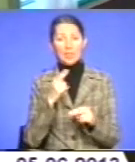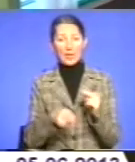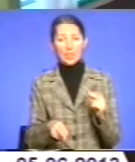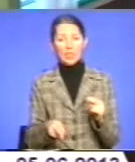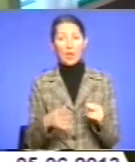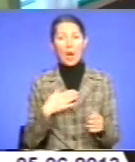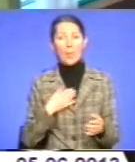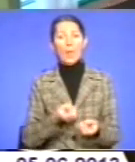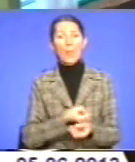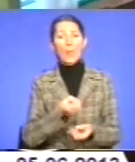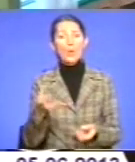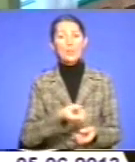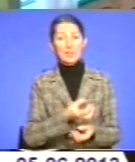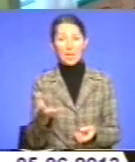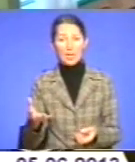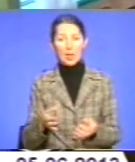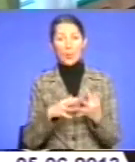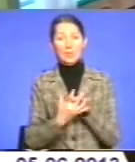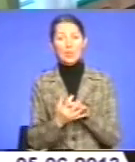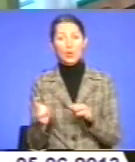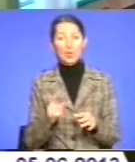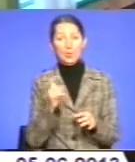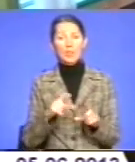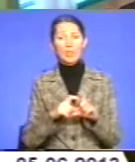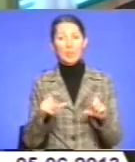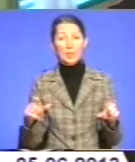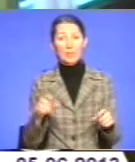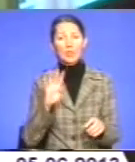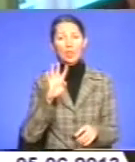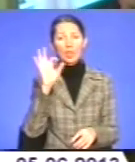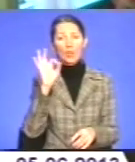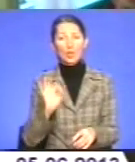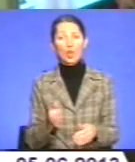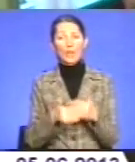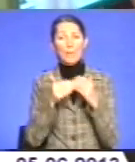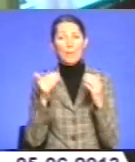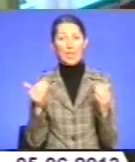по сільськогосподарських підприємствах на 4% більше